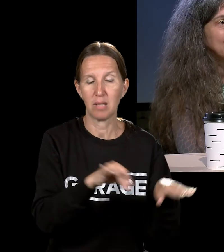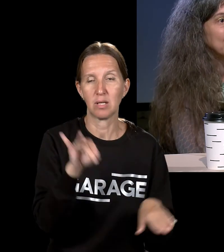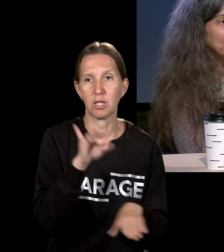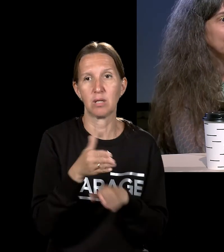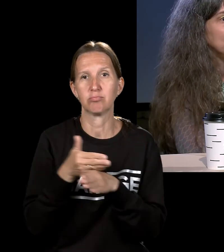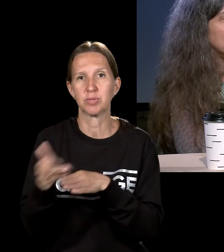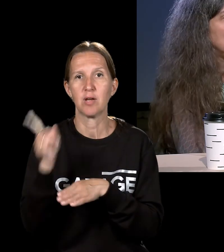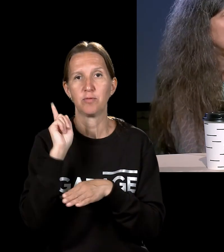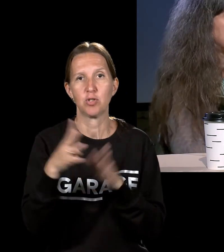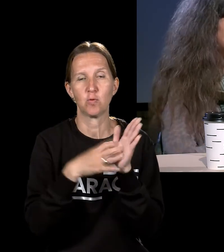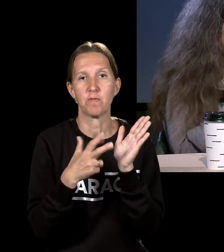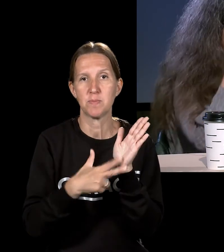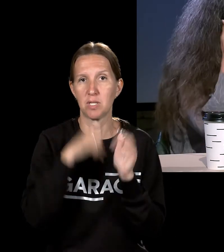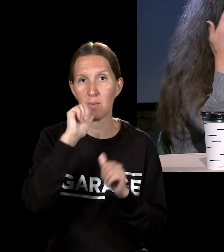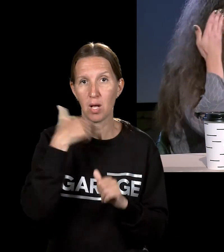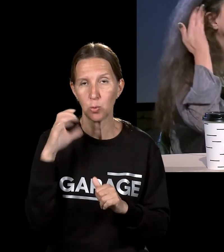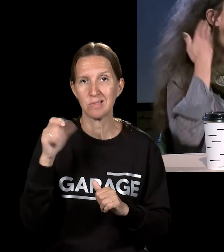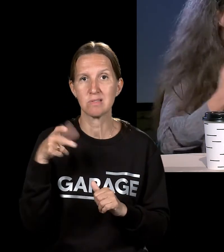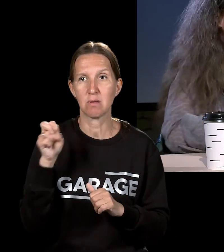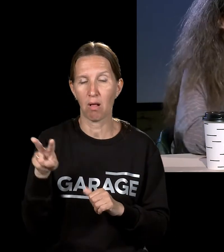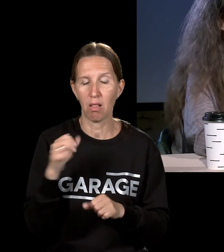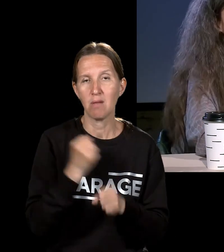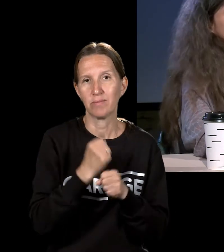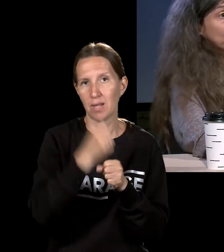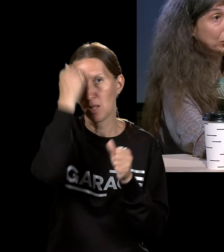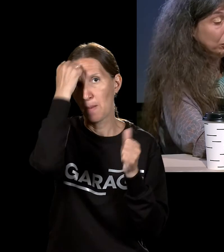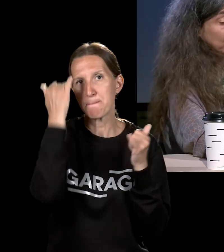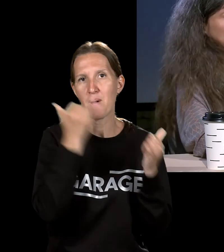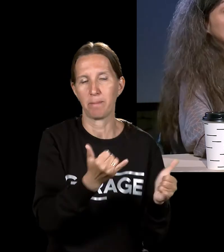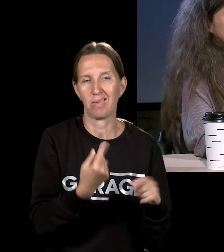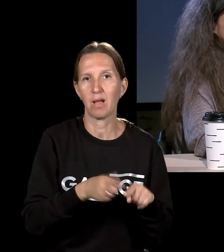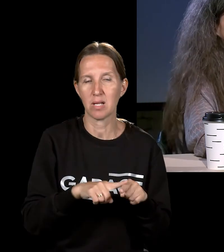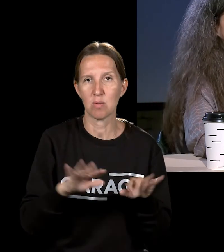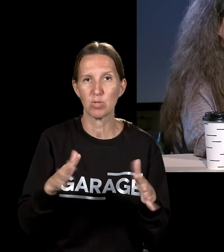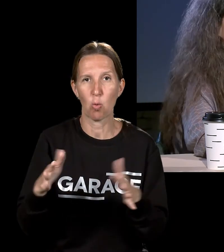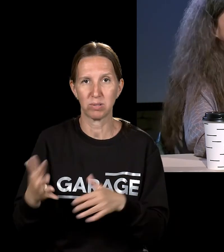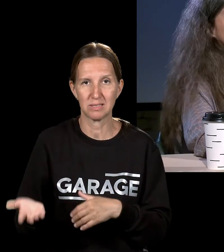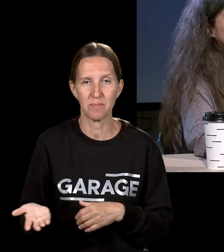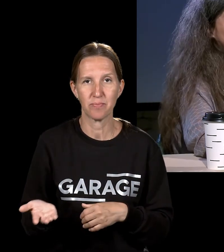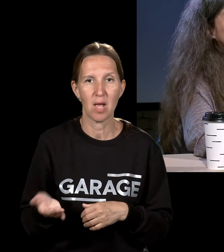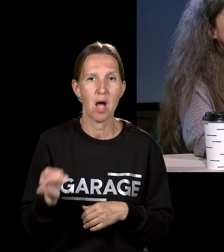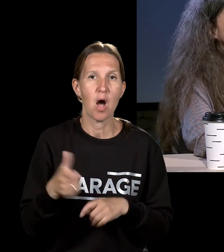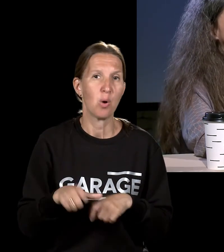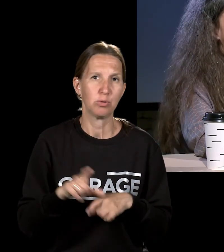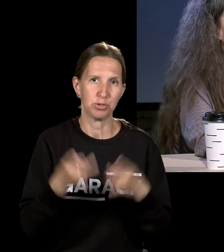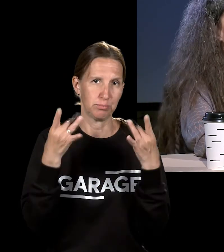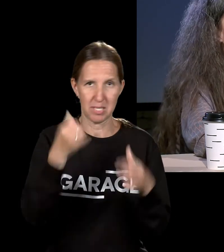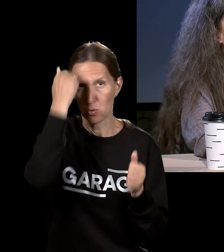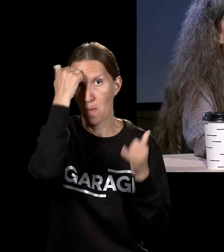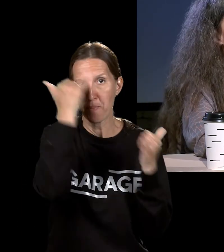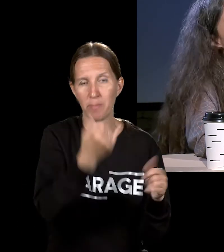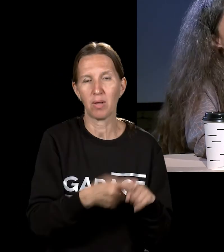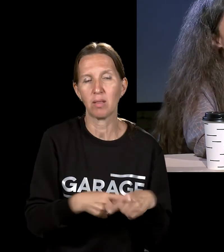И в 80-м году Сигал делает монумент вот этого, как бы памятник этим событиям,